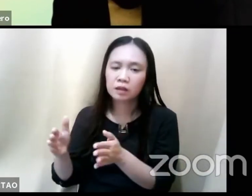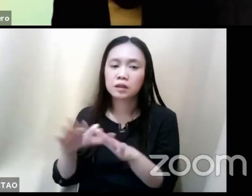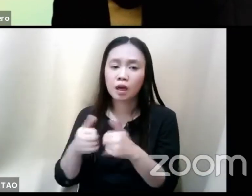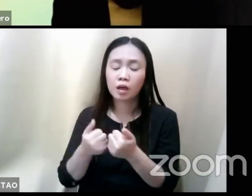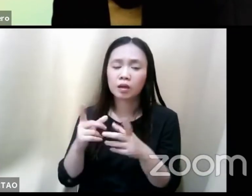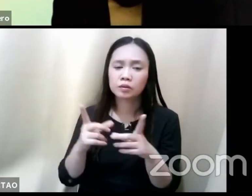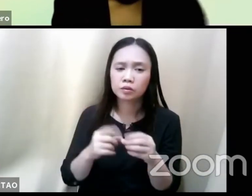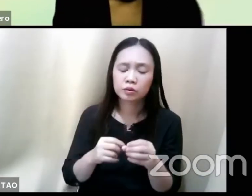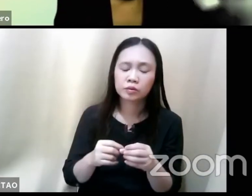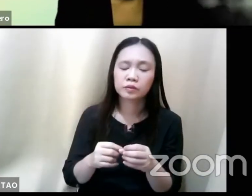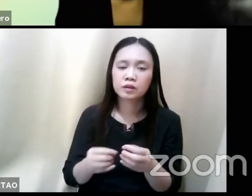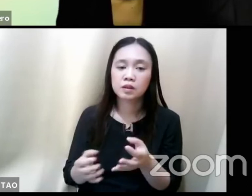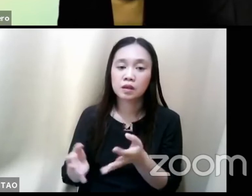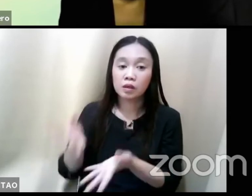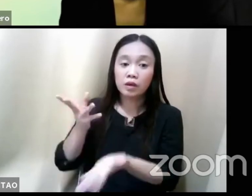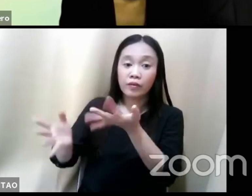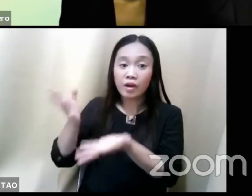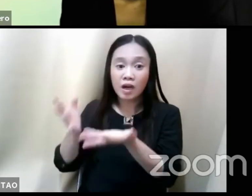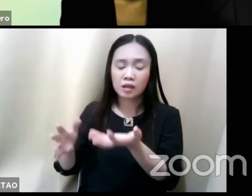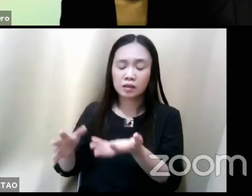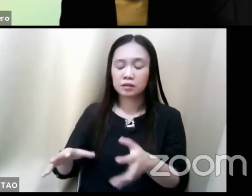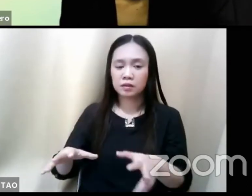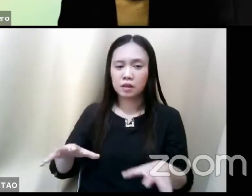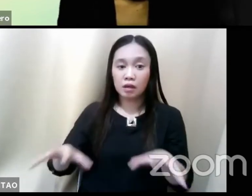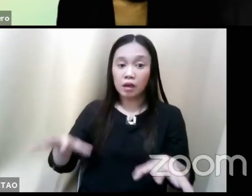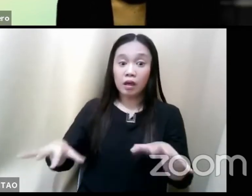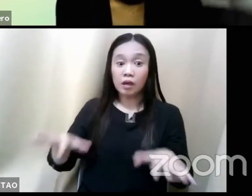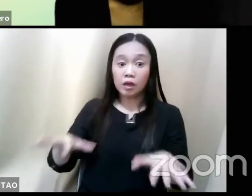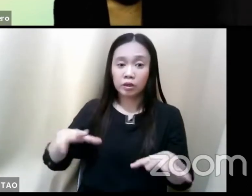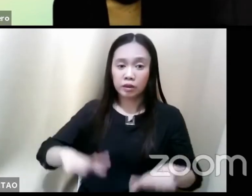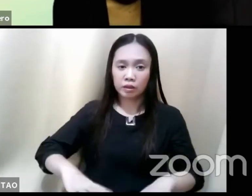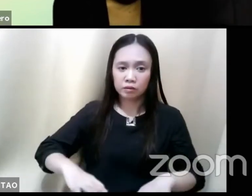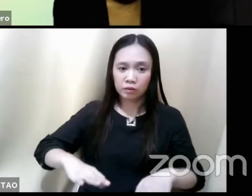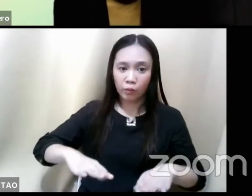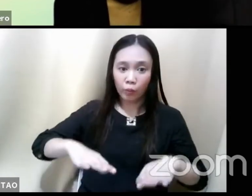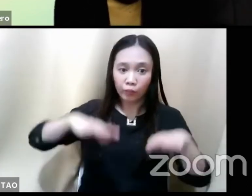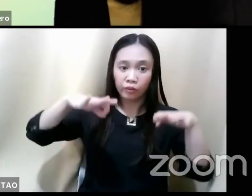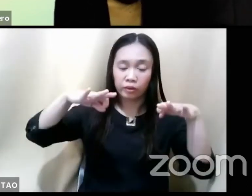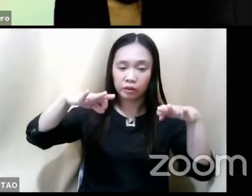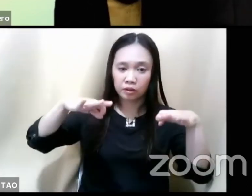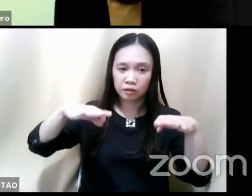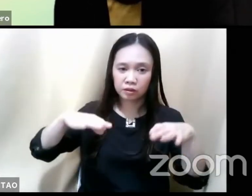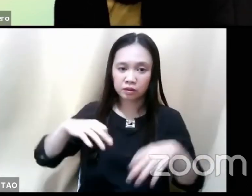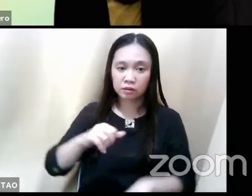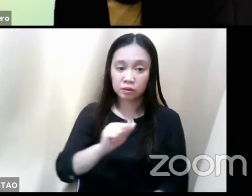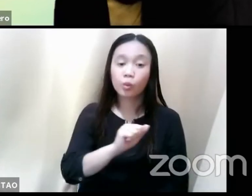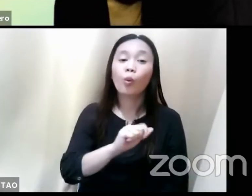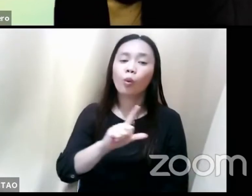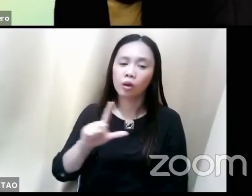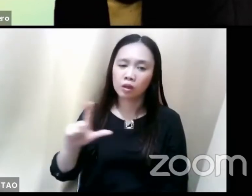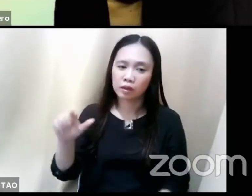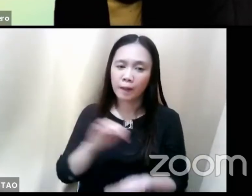for fire, for earthquake, or for flood. Yun. So lahat yan kailangan ma-practice. And yung